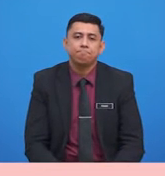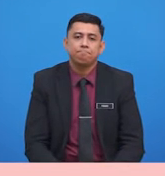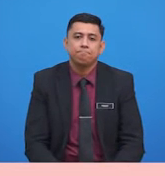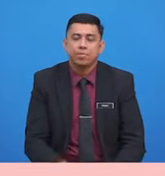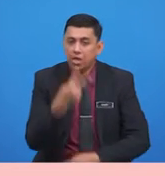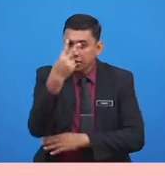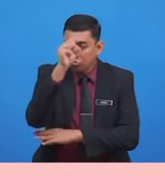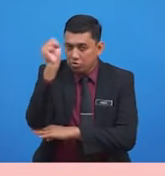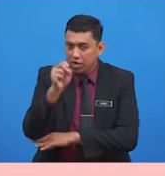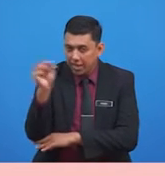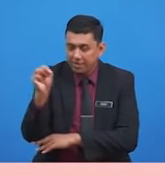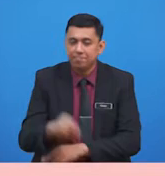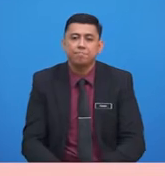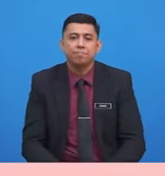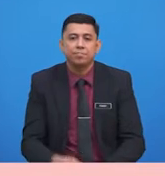lihat soalan.